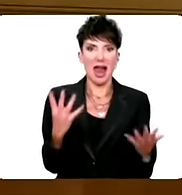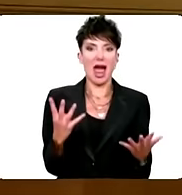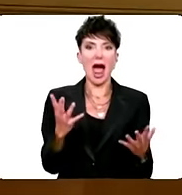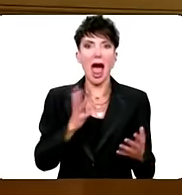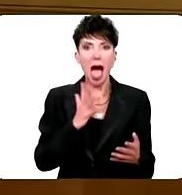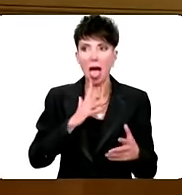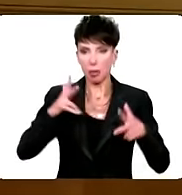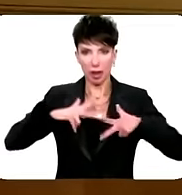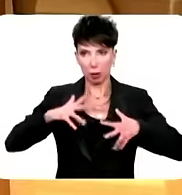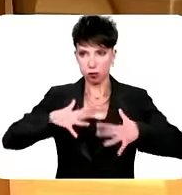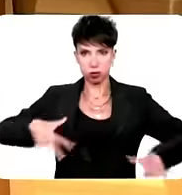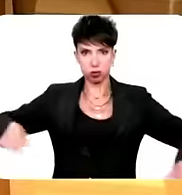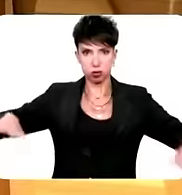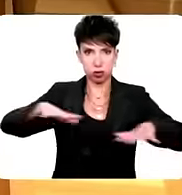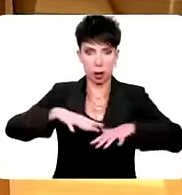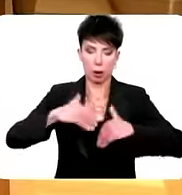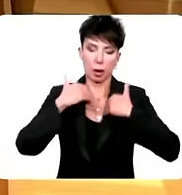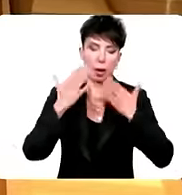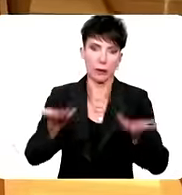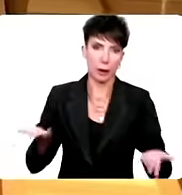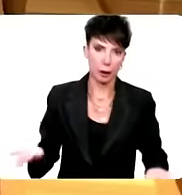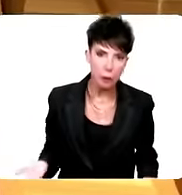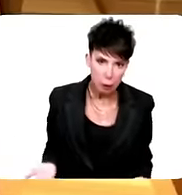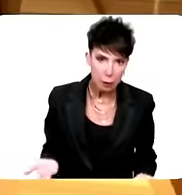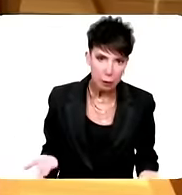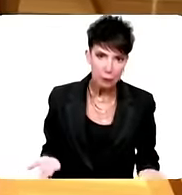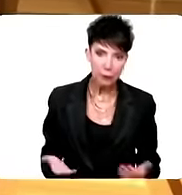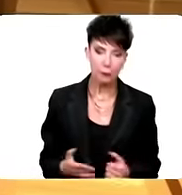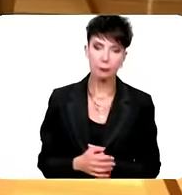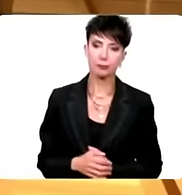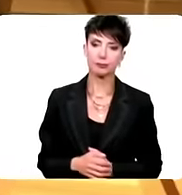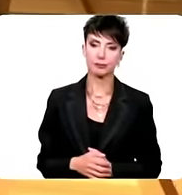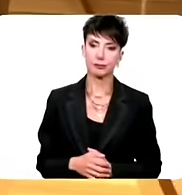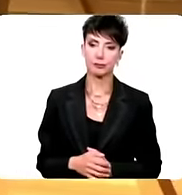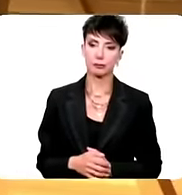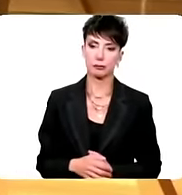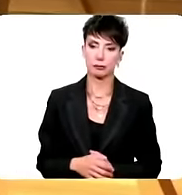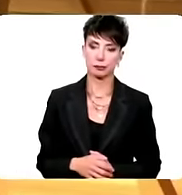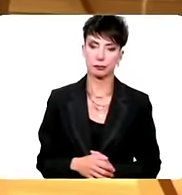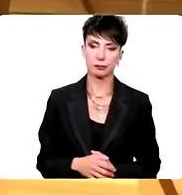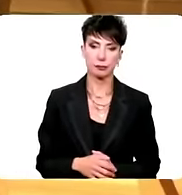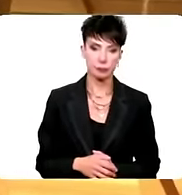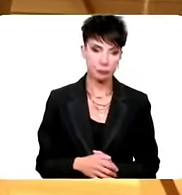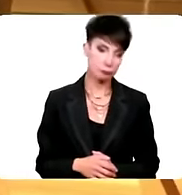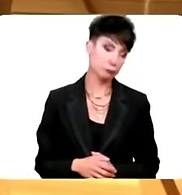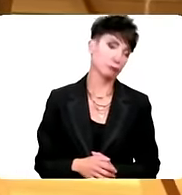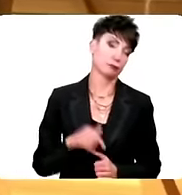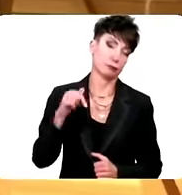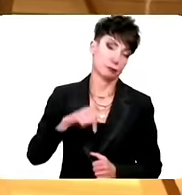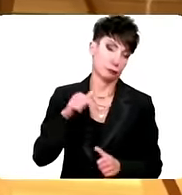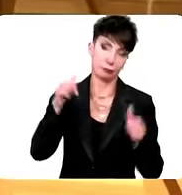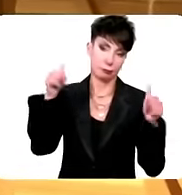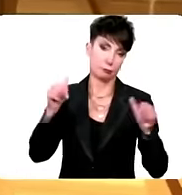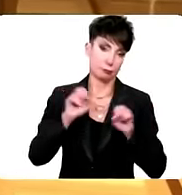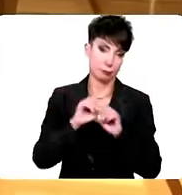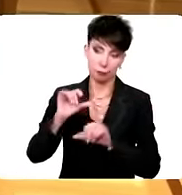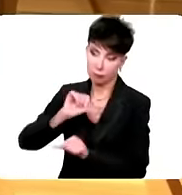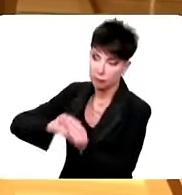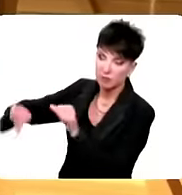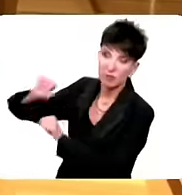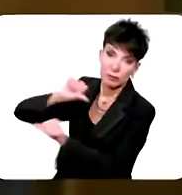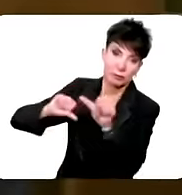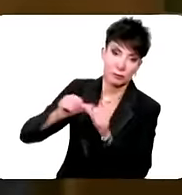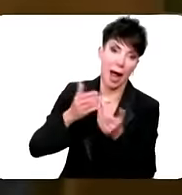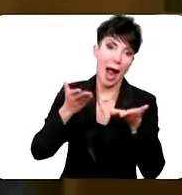υπουργικές καρέκλες. Άσχετα με τον ανασχηματισμό, κύριε Πρόεδρε, που αντιλαμβάνομαι ότι δεν μπορείτε ούτε να τον προαναγγείλετε σήμερα, ούτε να τον ανακοινώσετε εδώ όπως συζητάμε